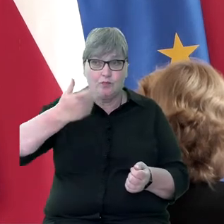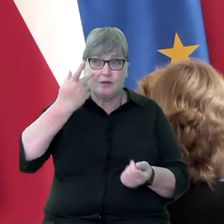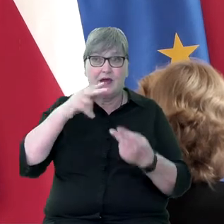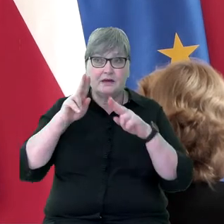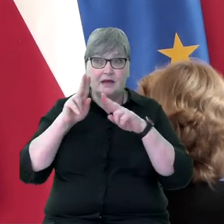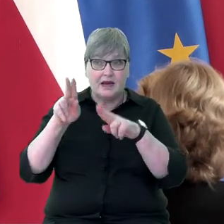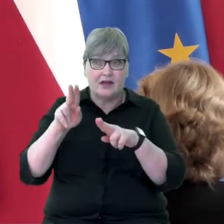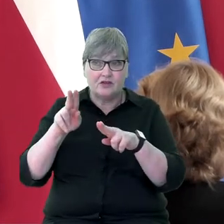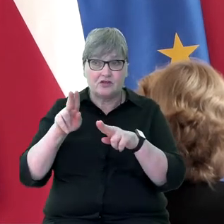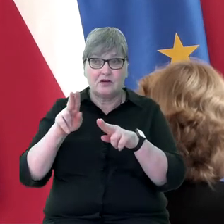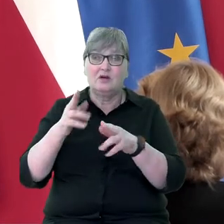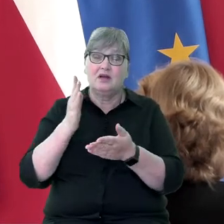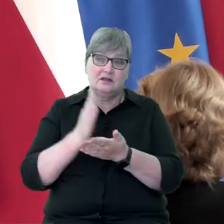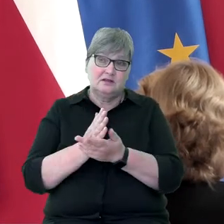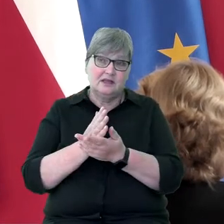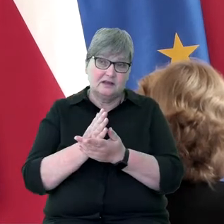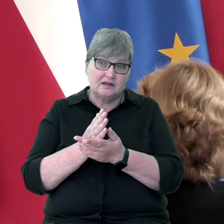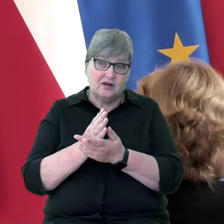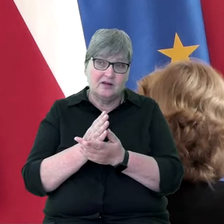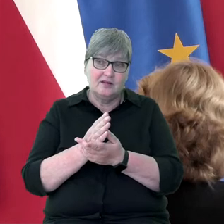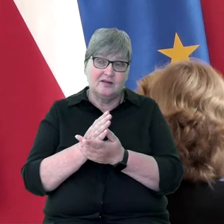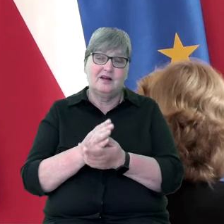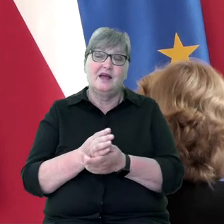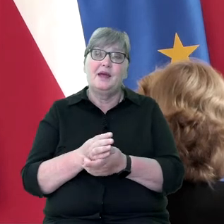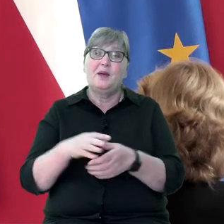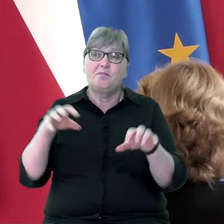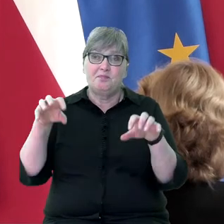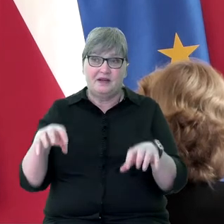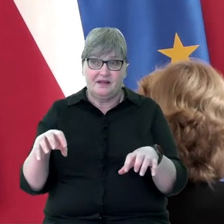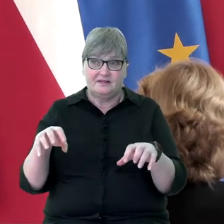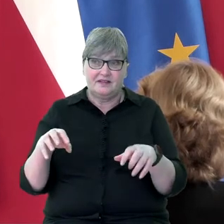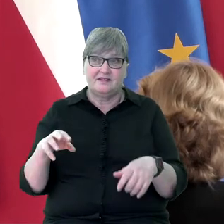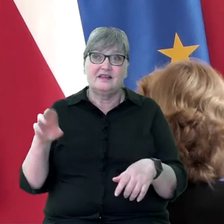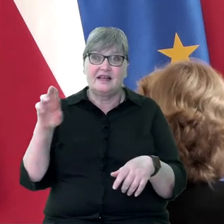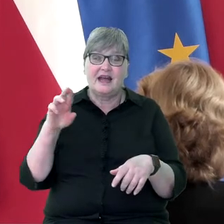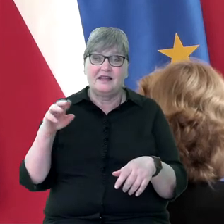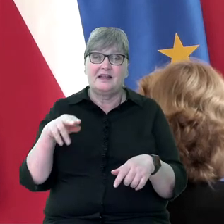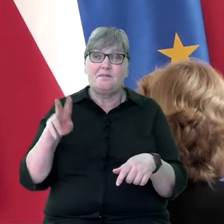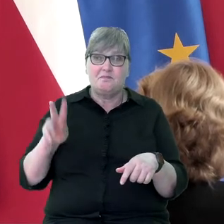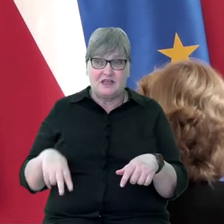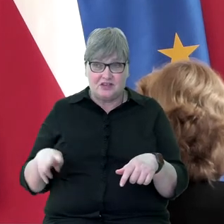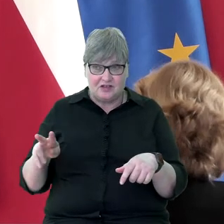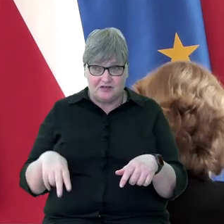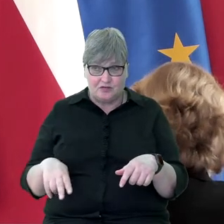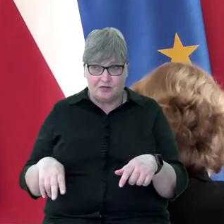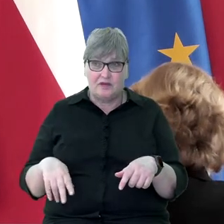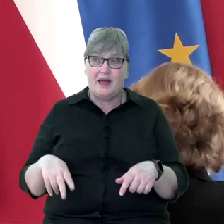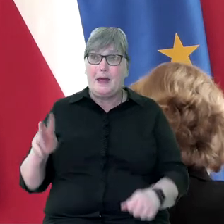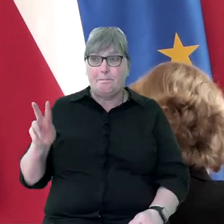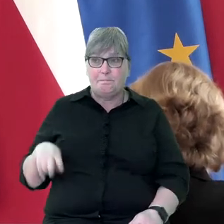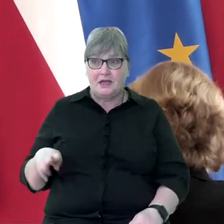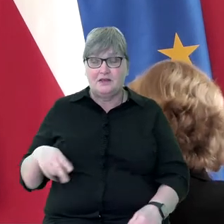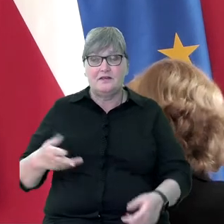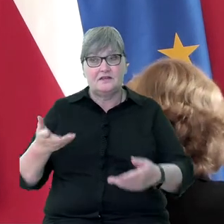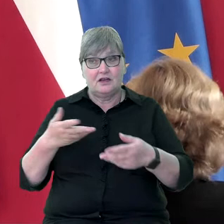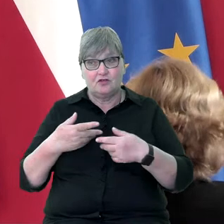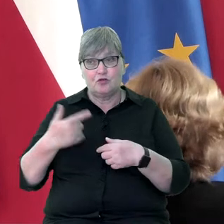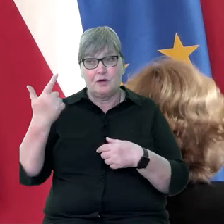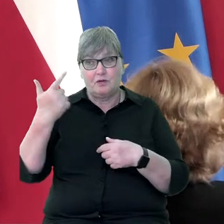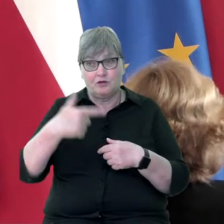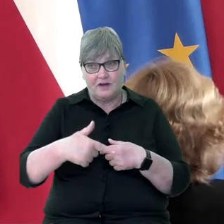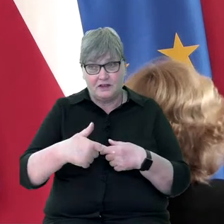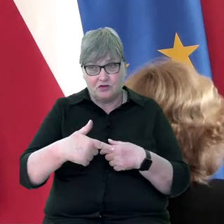prezes Rady Ministrów. Minister otrzymywał 2000 zł. Oprócz tego dodatek funkcyjny